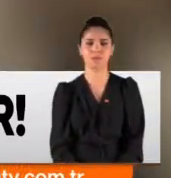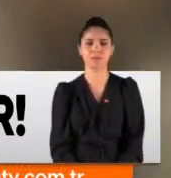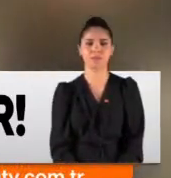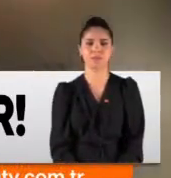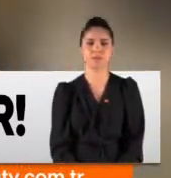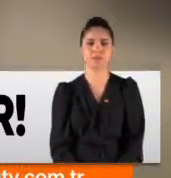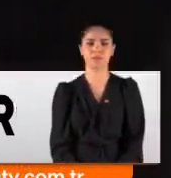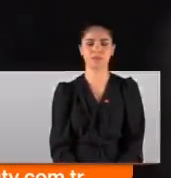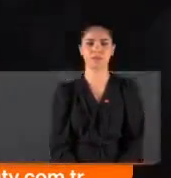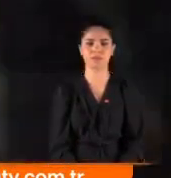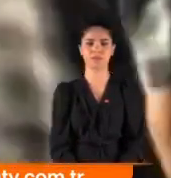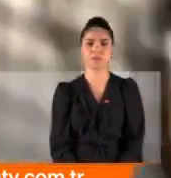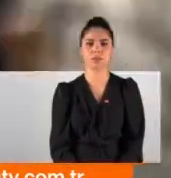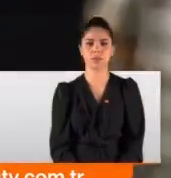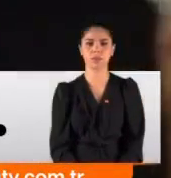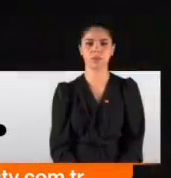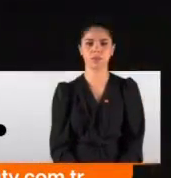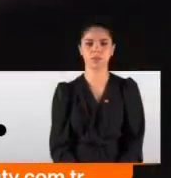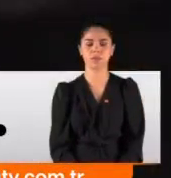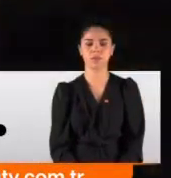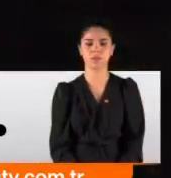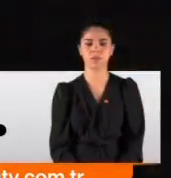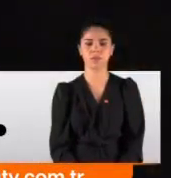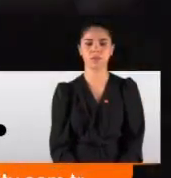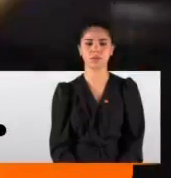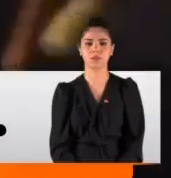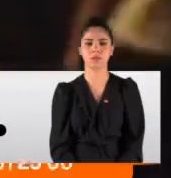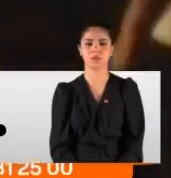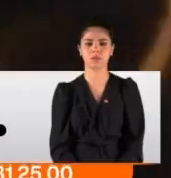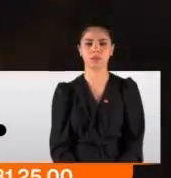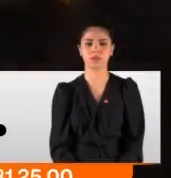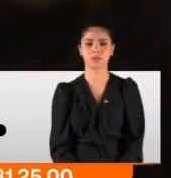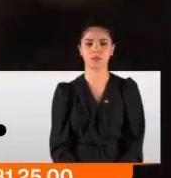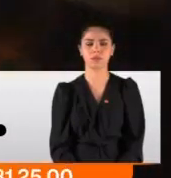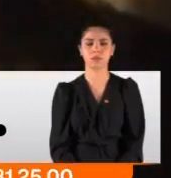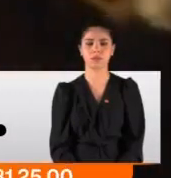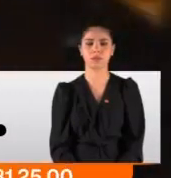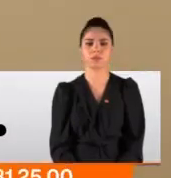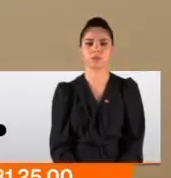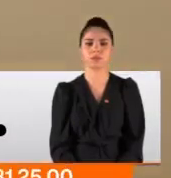Ateş açıyorlar beyler. Hava alan döndüğünüz, havaya ateş atıyor ya asker. Var mı